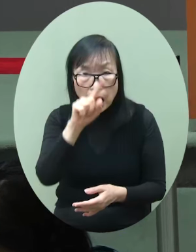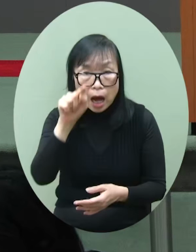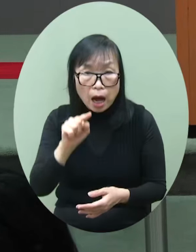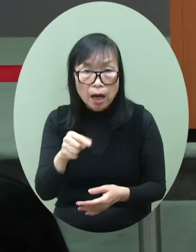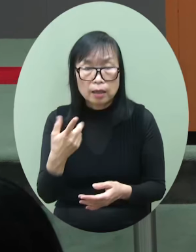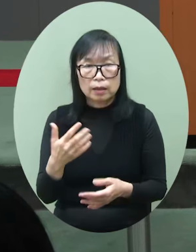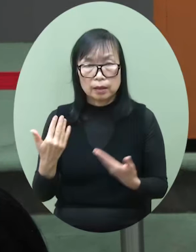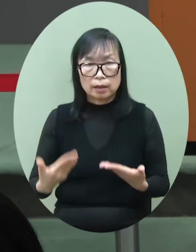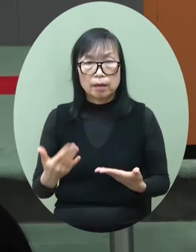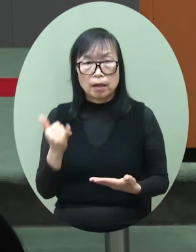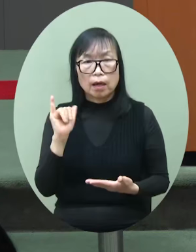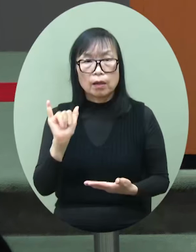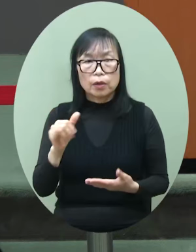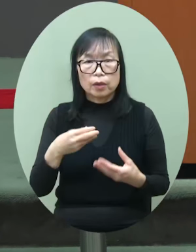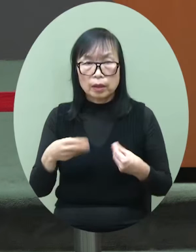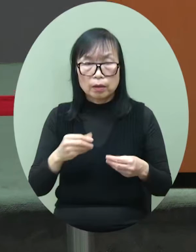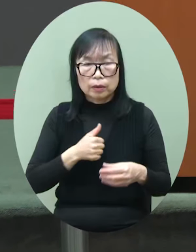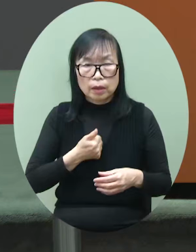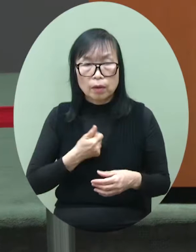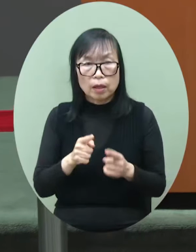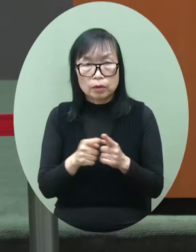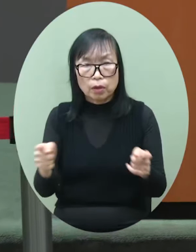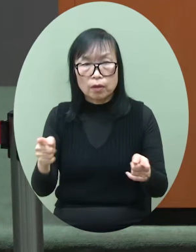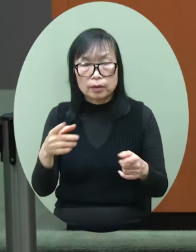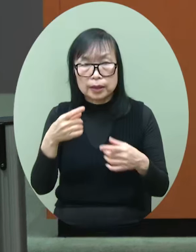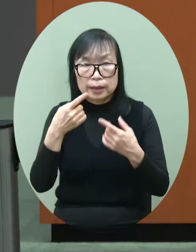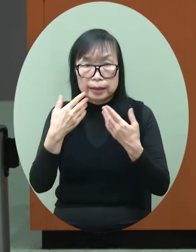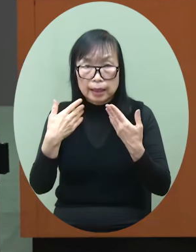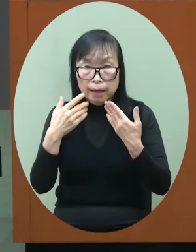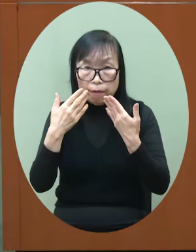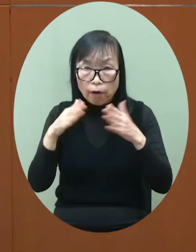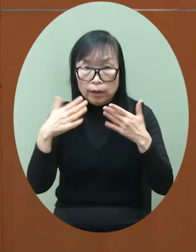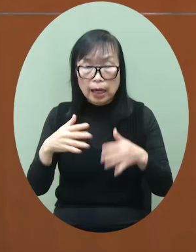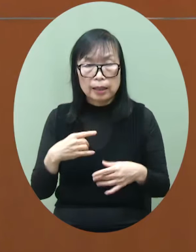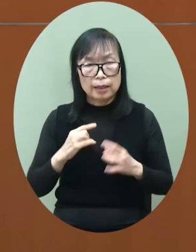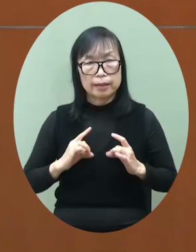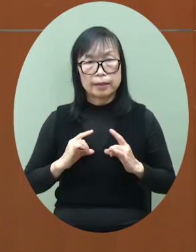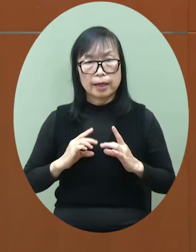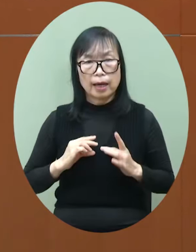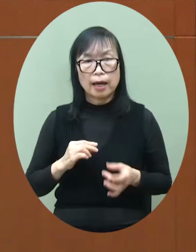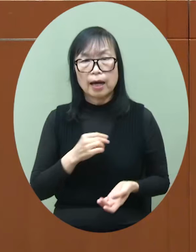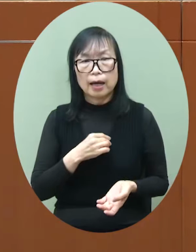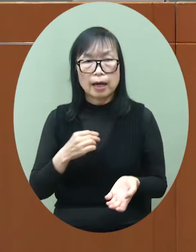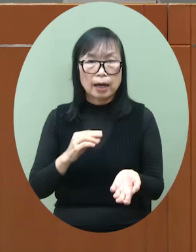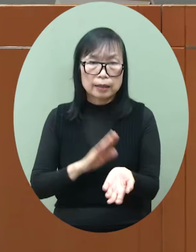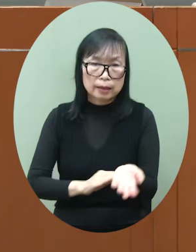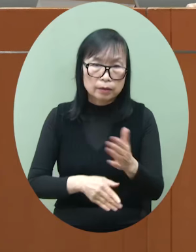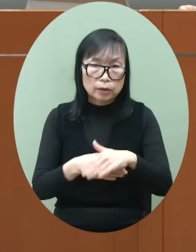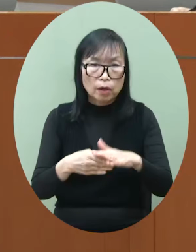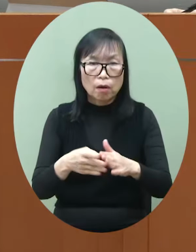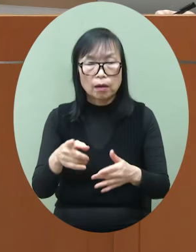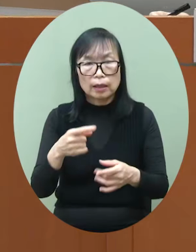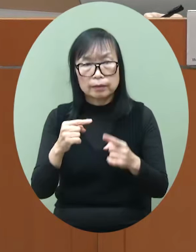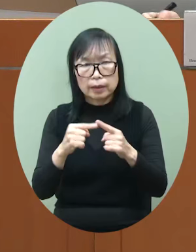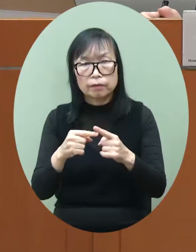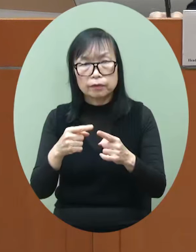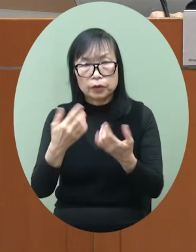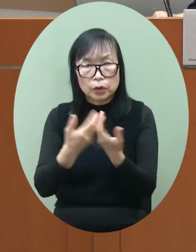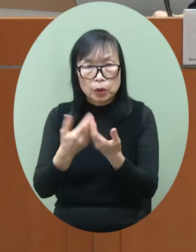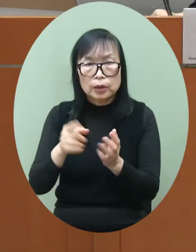過其實在長假期期間一些私家醫生的診所其實都沒有開確診數字有可能是因為人位低